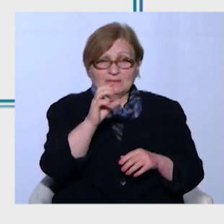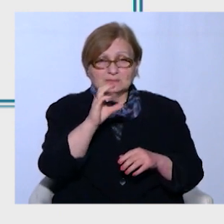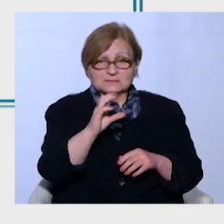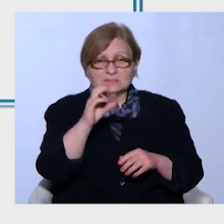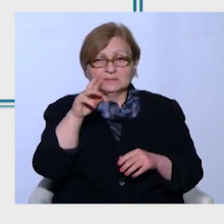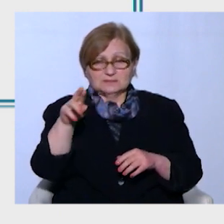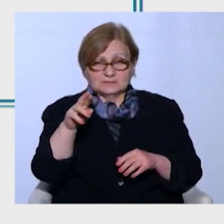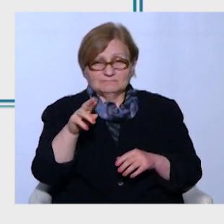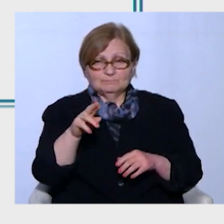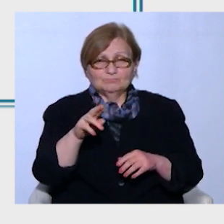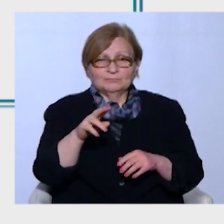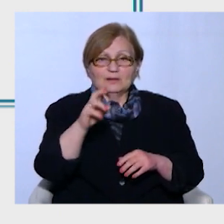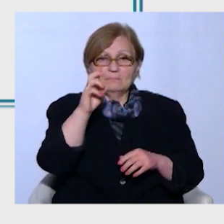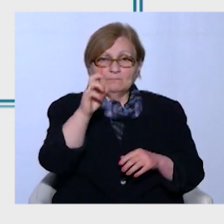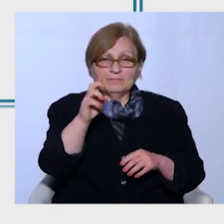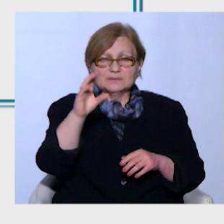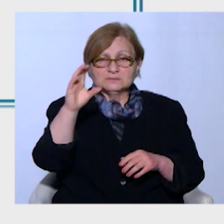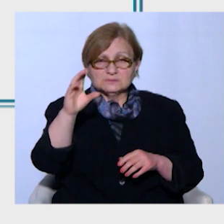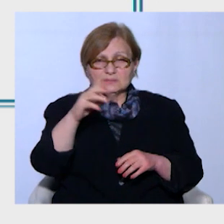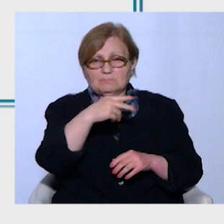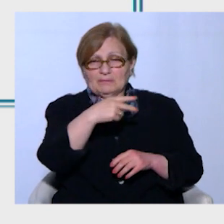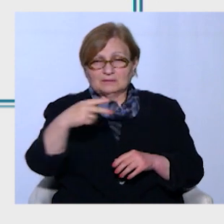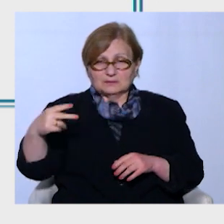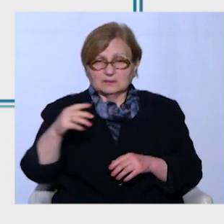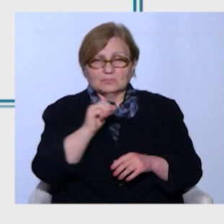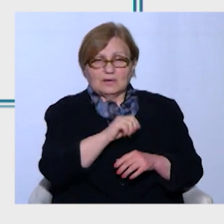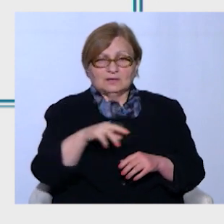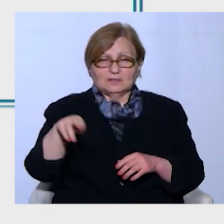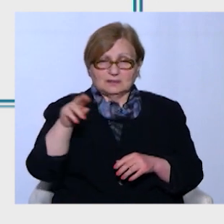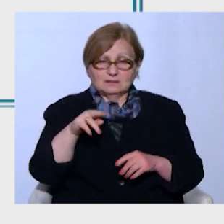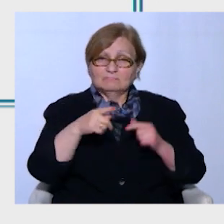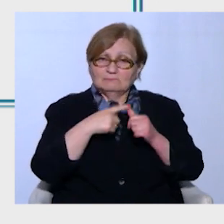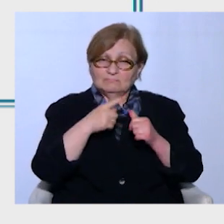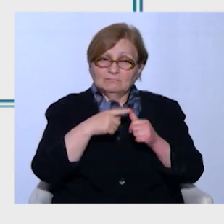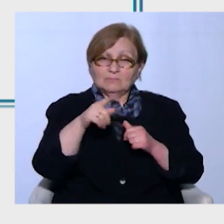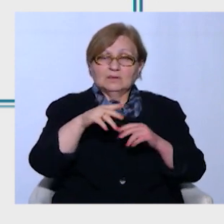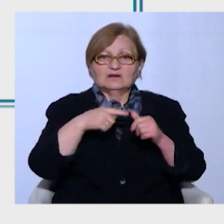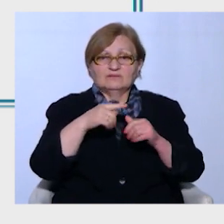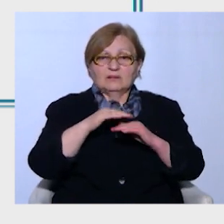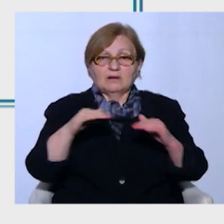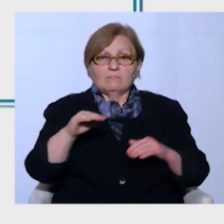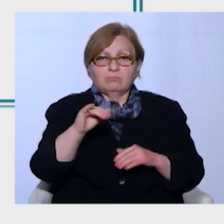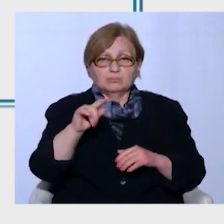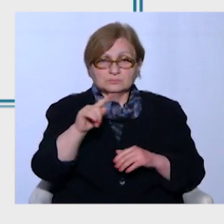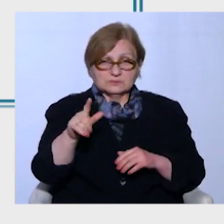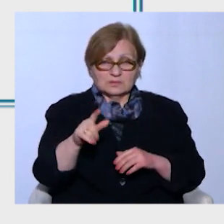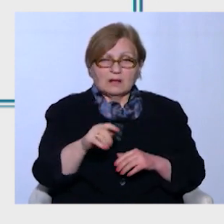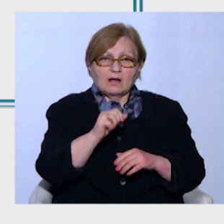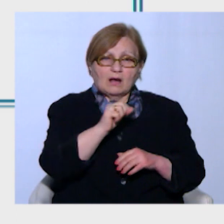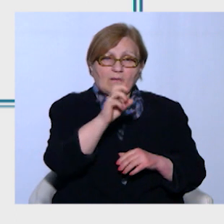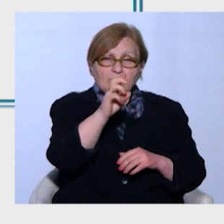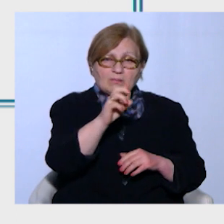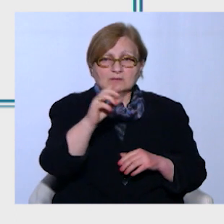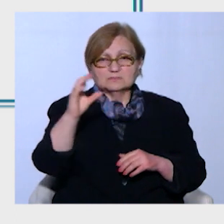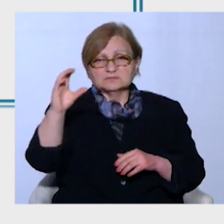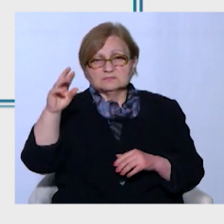ტრაპეცია. BC პარალელურია ADC-ს და პარალელურ გვერდებს ეწოდება ტრაპეციის ფუძეები. AB და CD არ